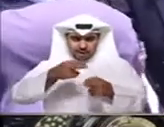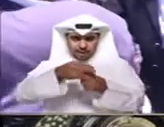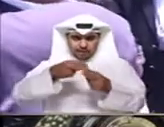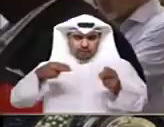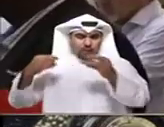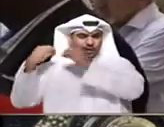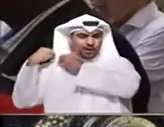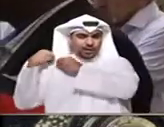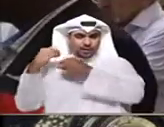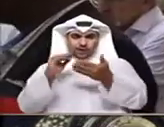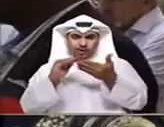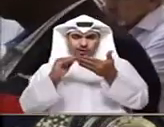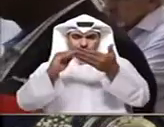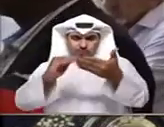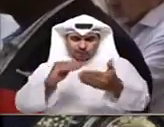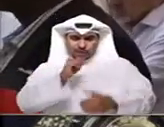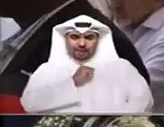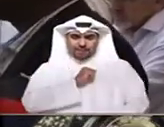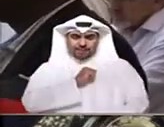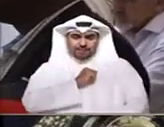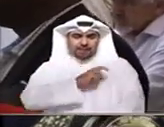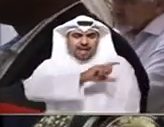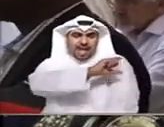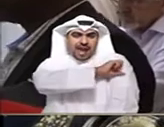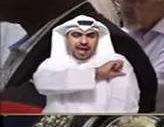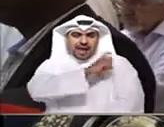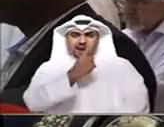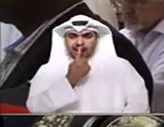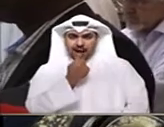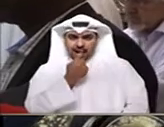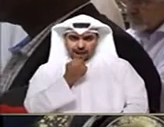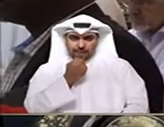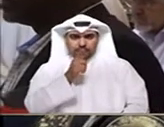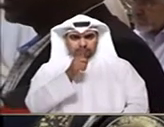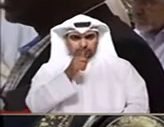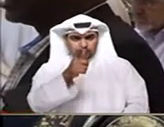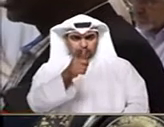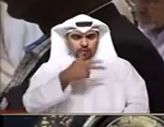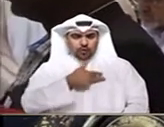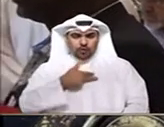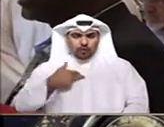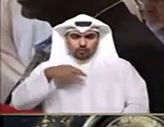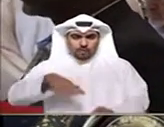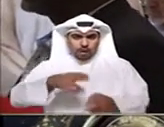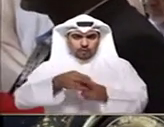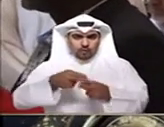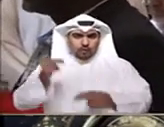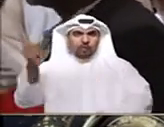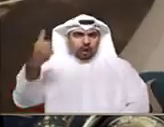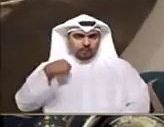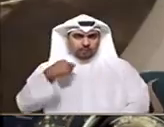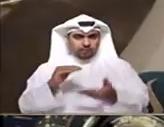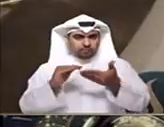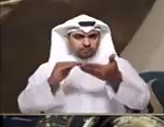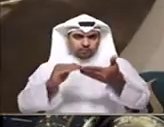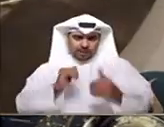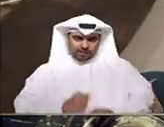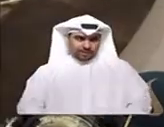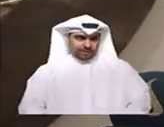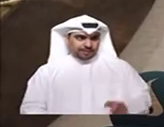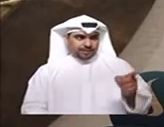كشف عن استجابة الحكومة الكويتية لتقديم العون للذين أصابهم الضرر من الفيضانات.